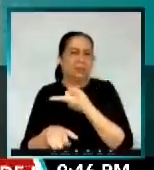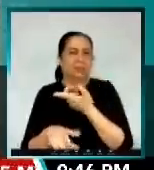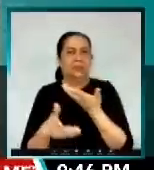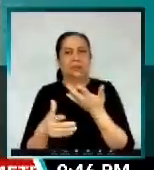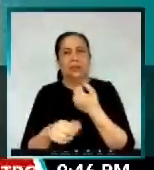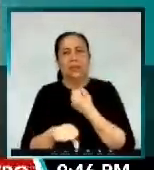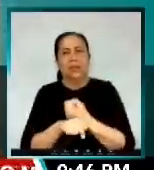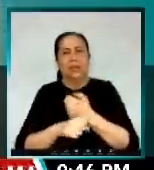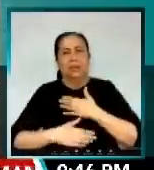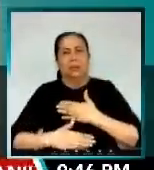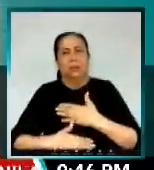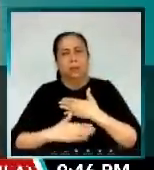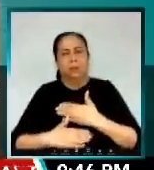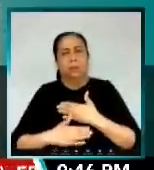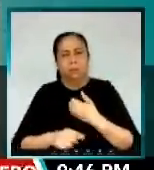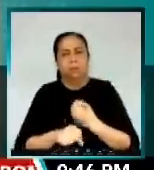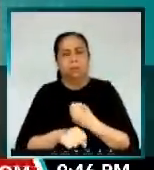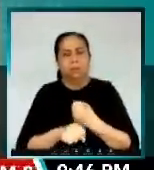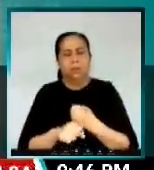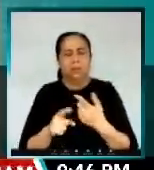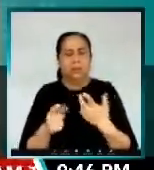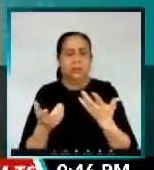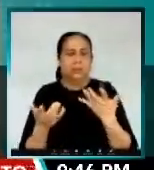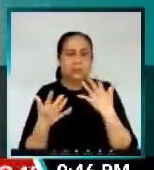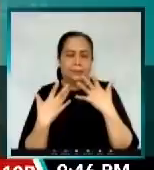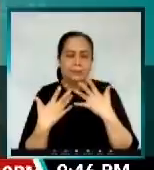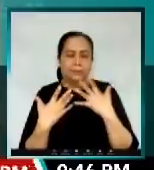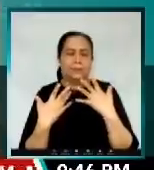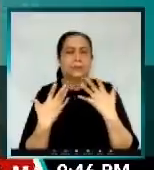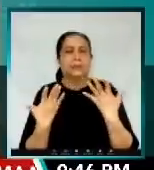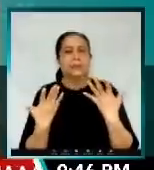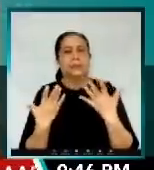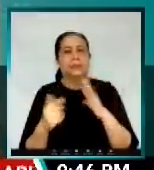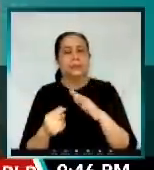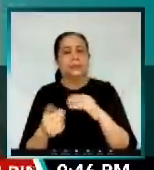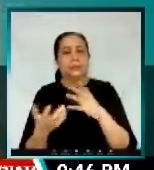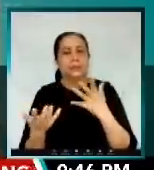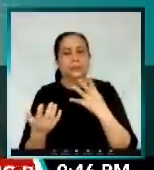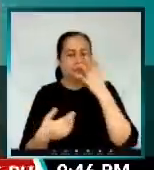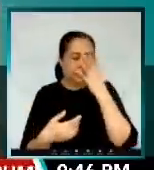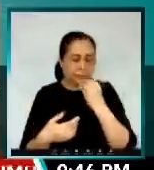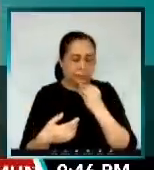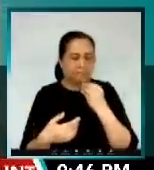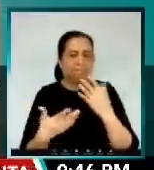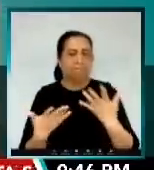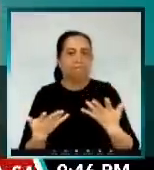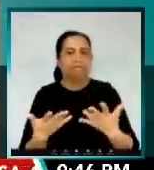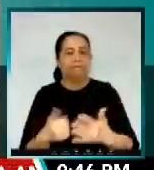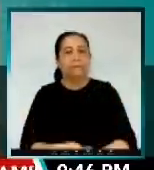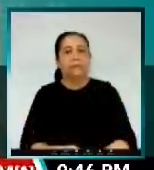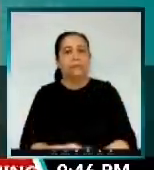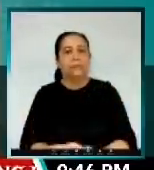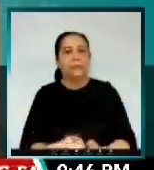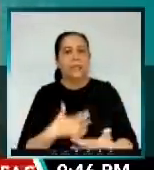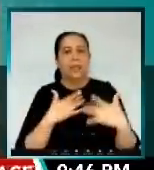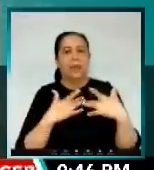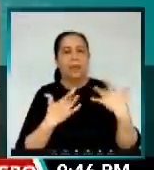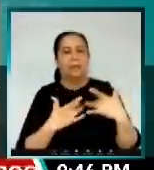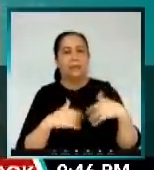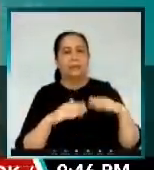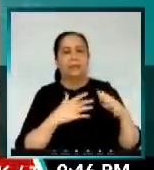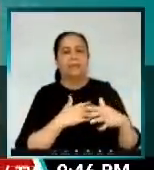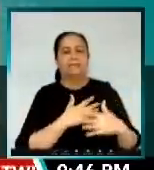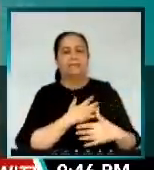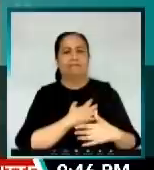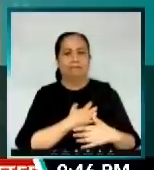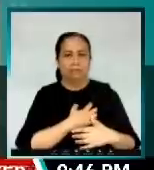siya. Unfortunately, yun nga, in her sleep, she, her heart gave out and she was, they